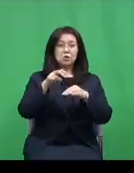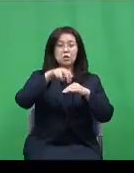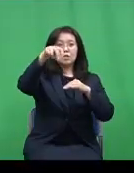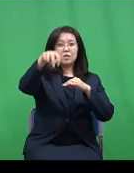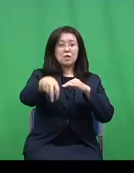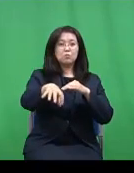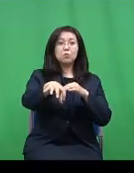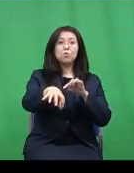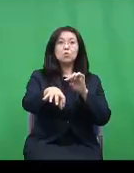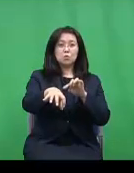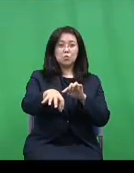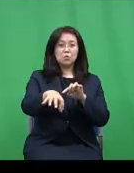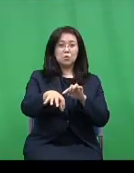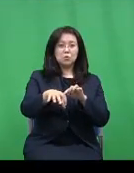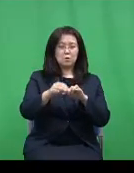らい、から